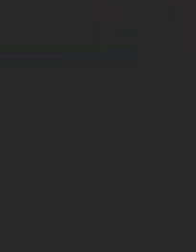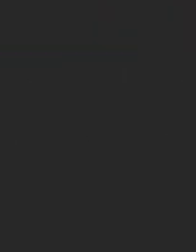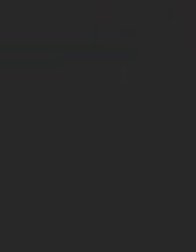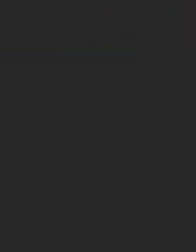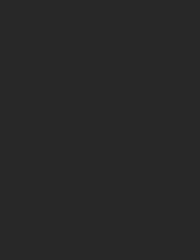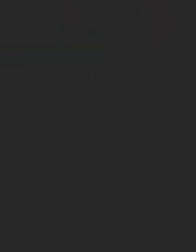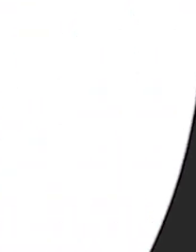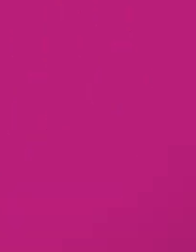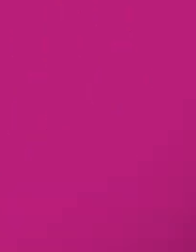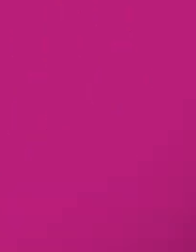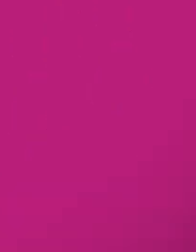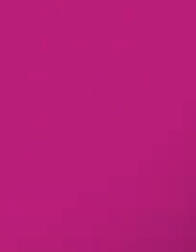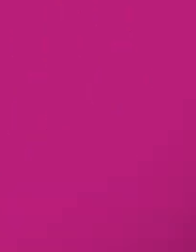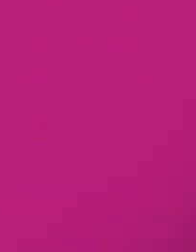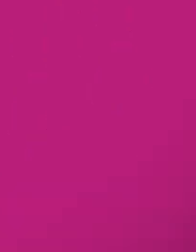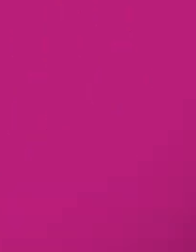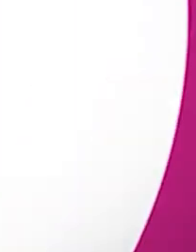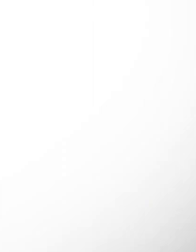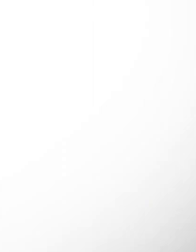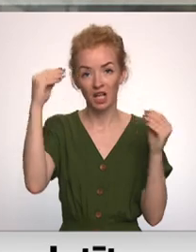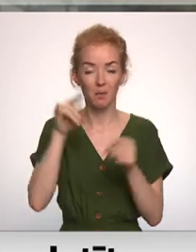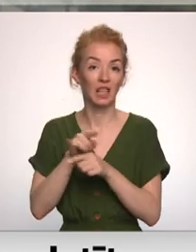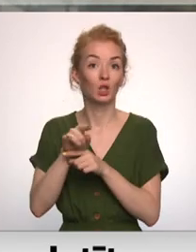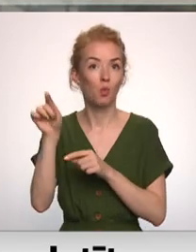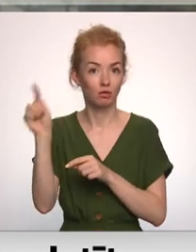Re, viss ēters ir te!